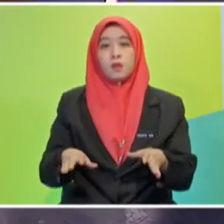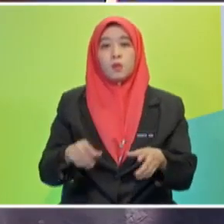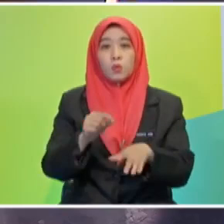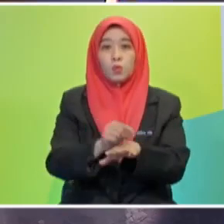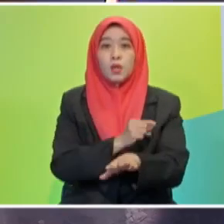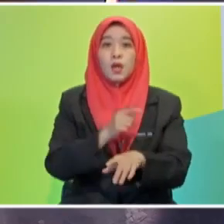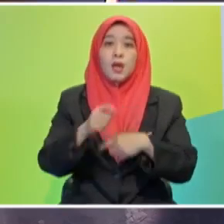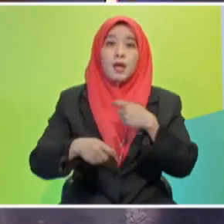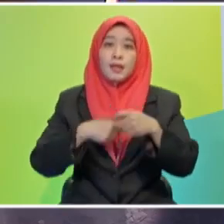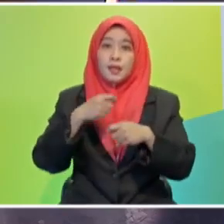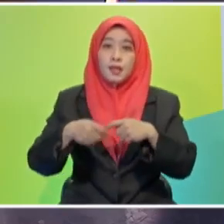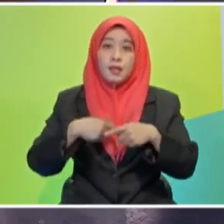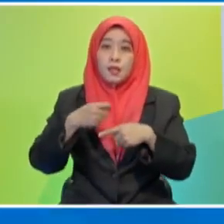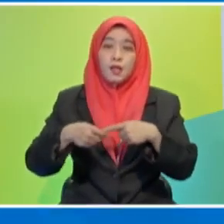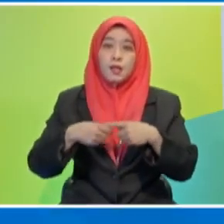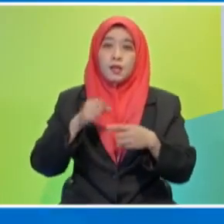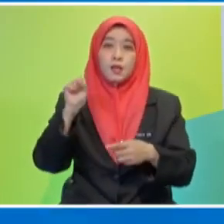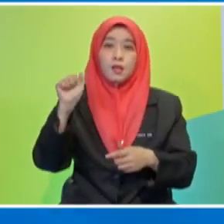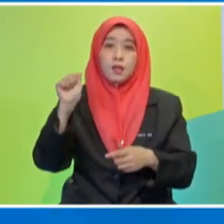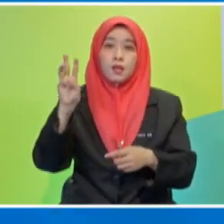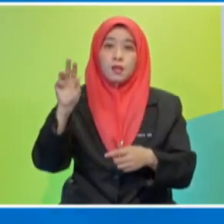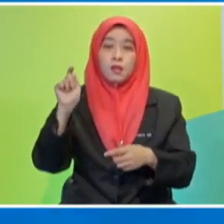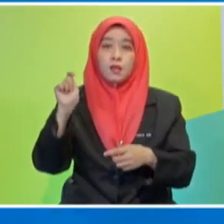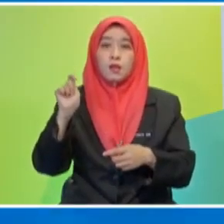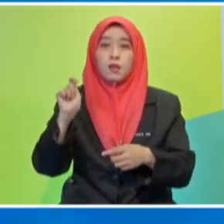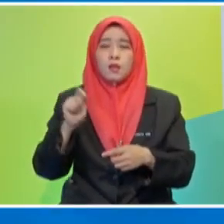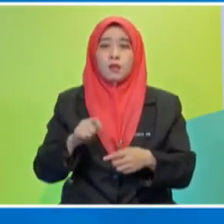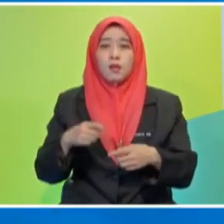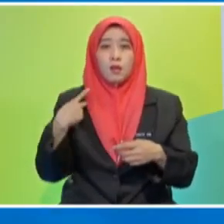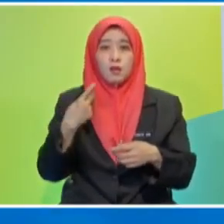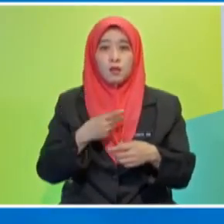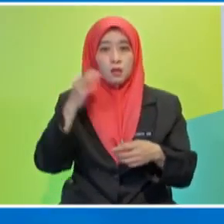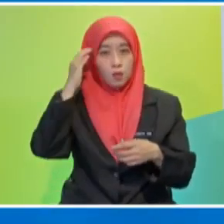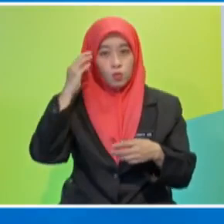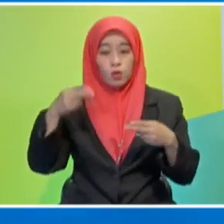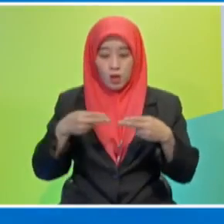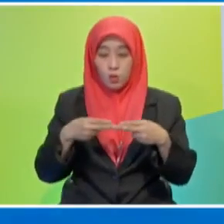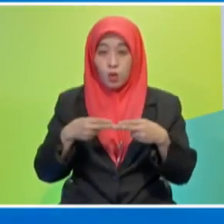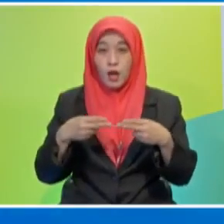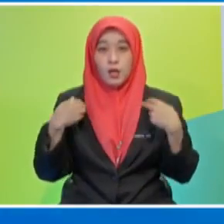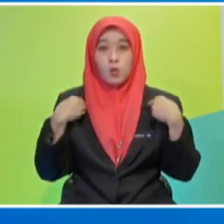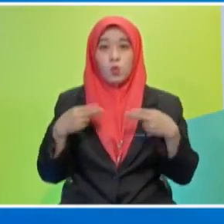jadi takal ni kita mesti dah maklum dia adalah penghubung lah di antara tali sawat dengan